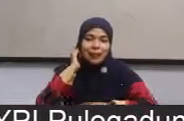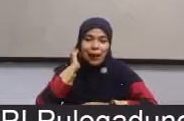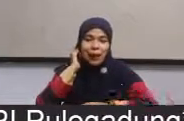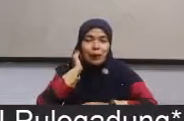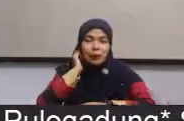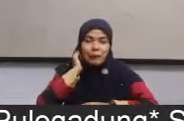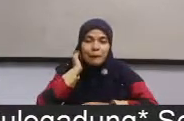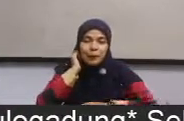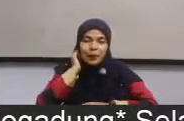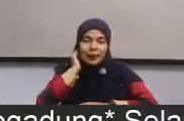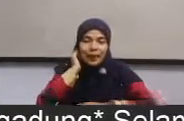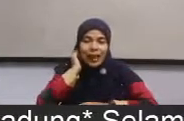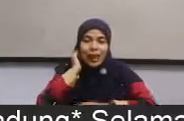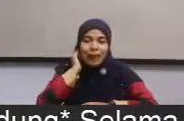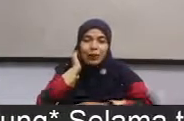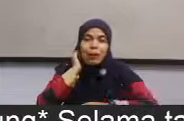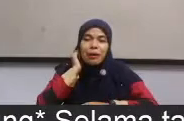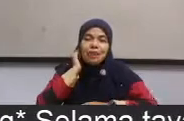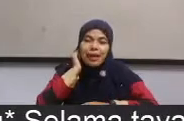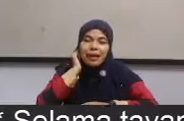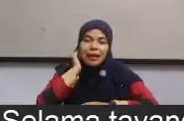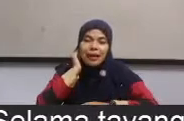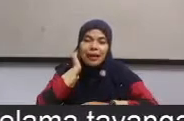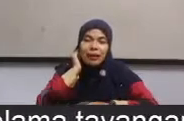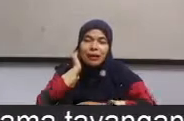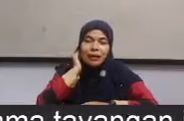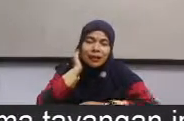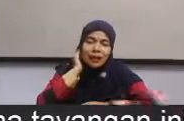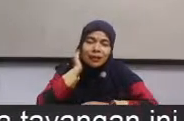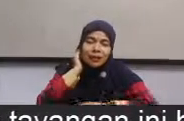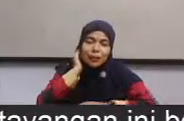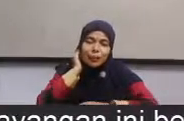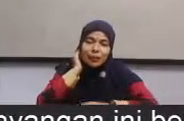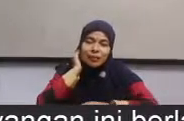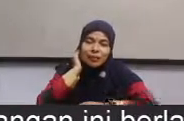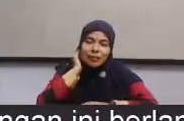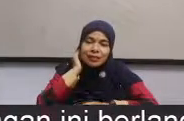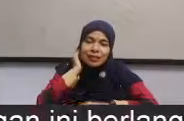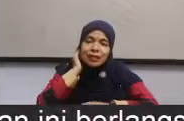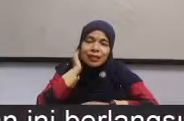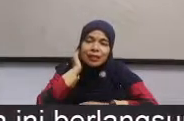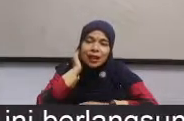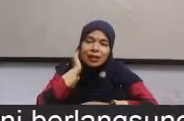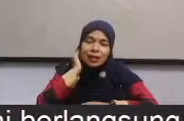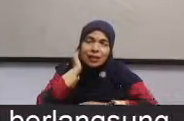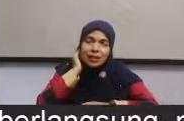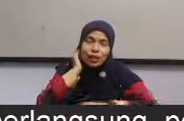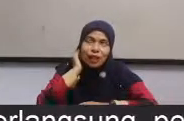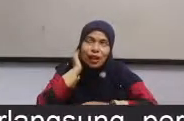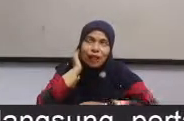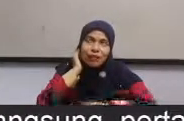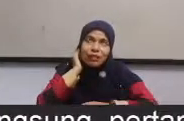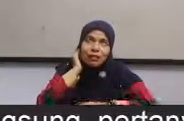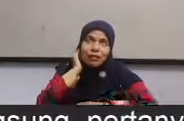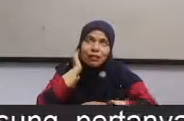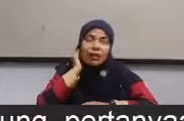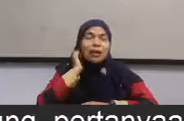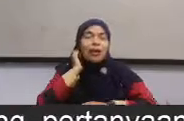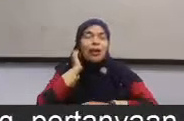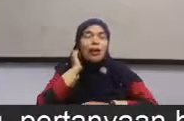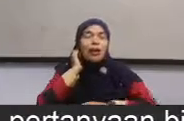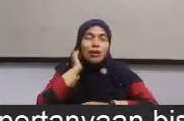Kalau iya kalau bajaj bajaj alat transportasi lokal atau tradisional